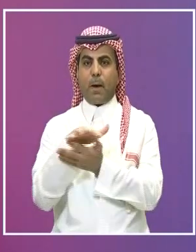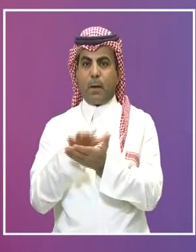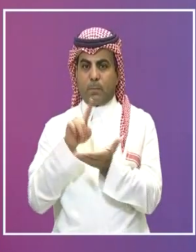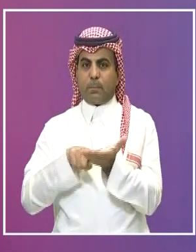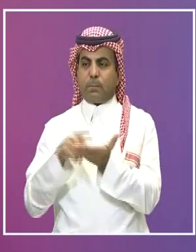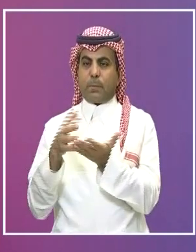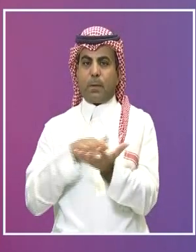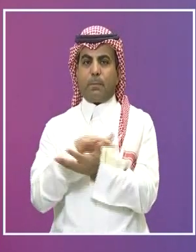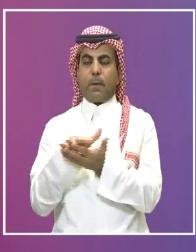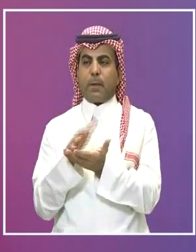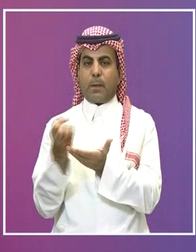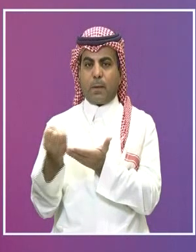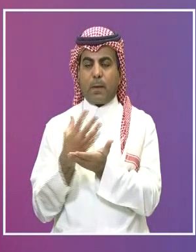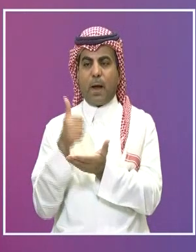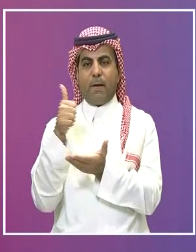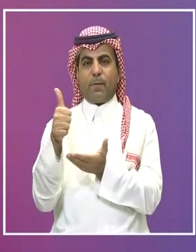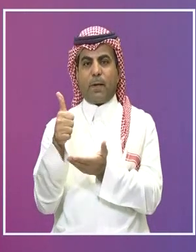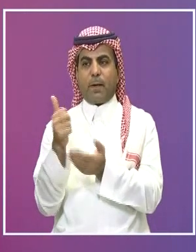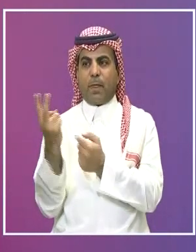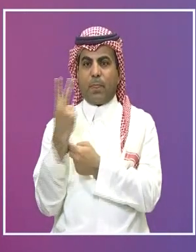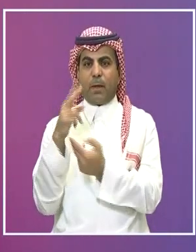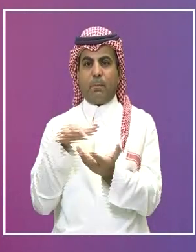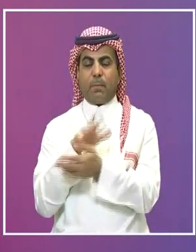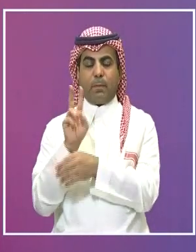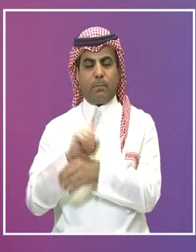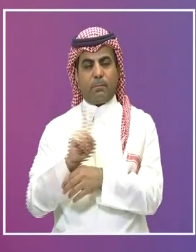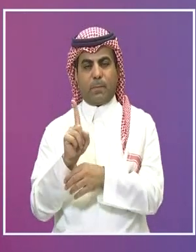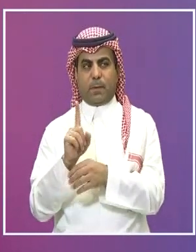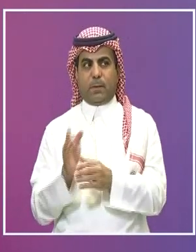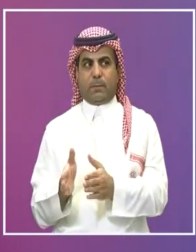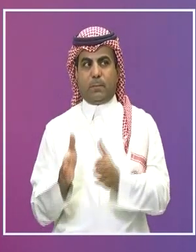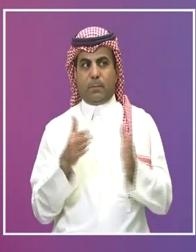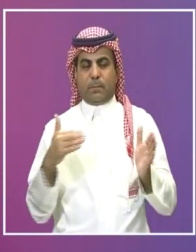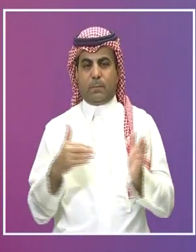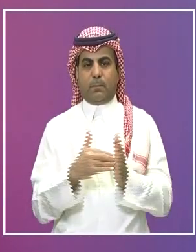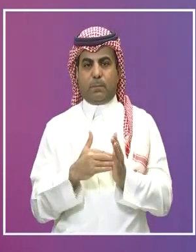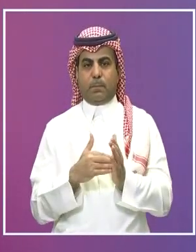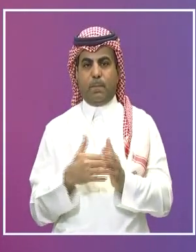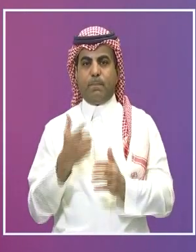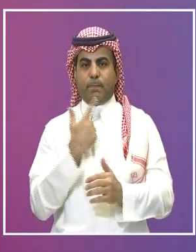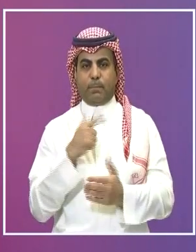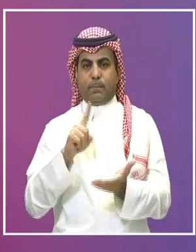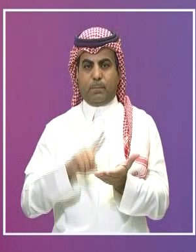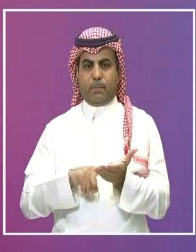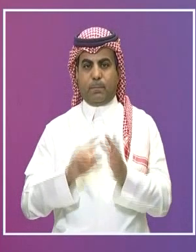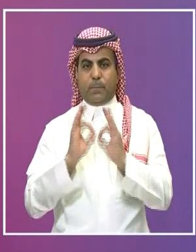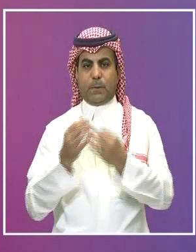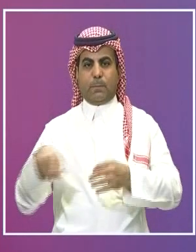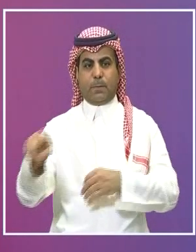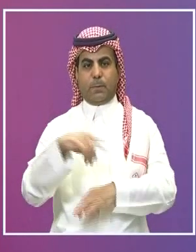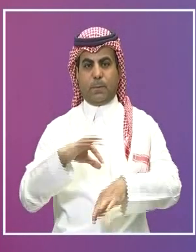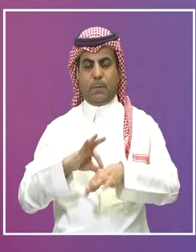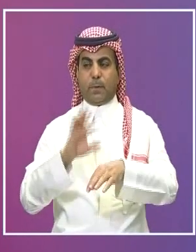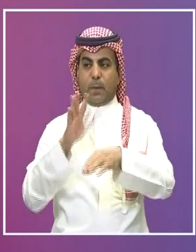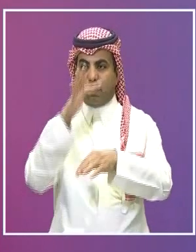الخاصة بوزارة الموارد البشرية والتنمية الاجتماعية. حقيقة نعول كثيرا على المجتمع بالمبادرة على